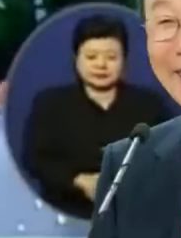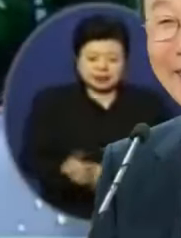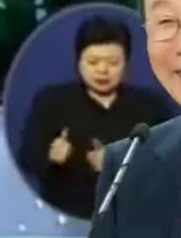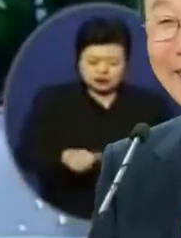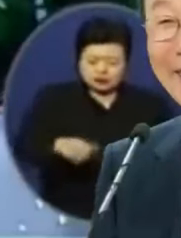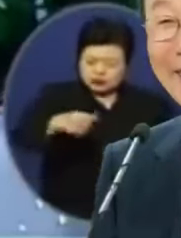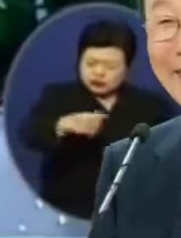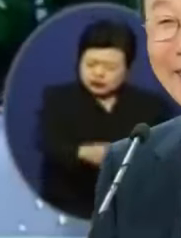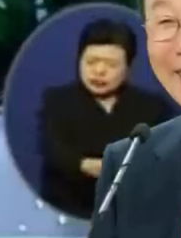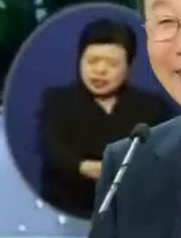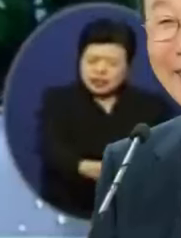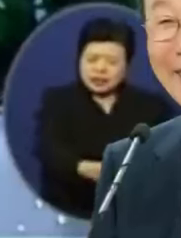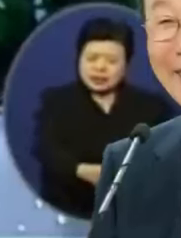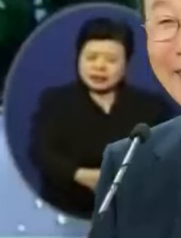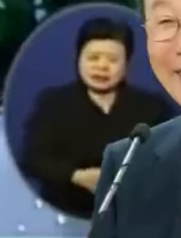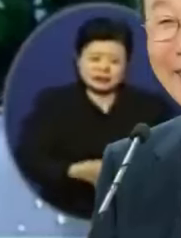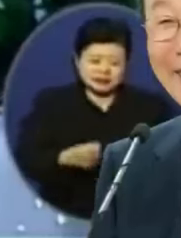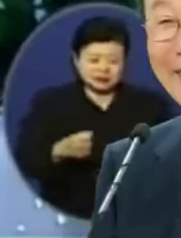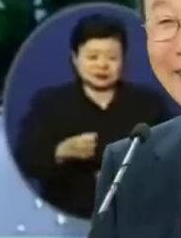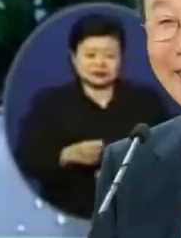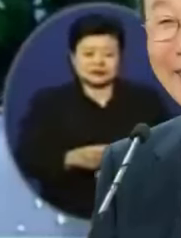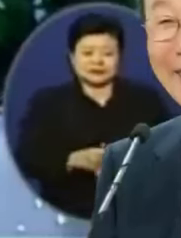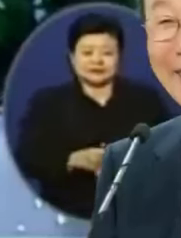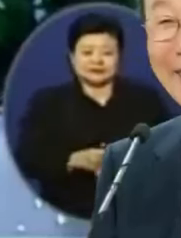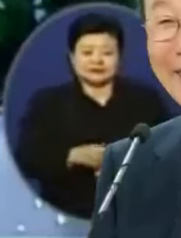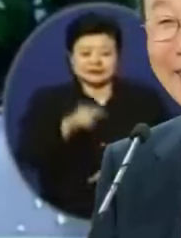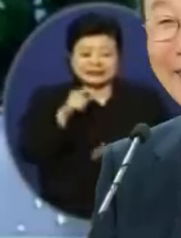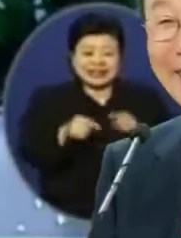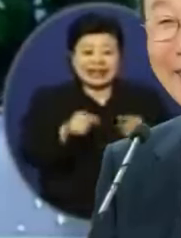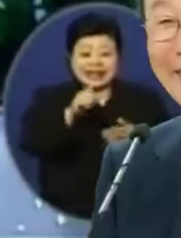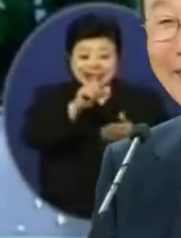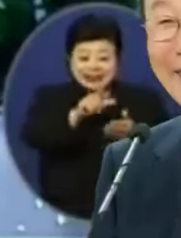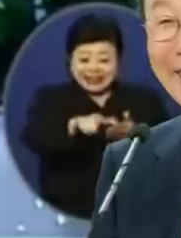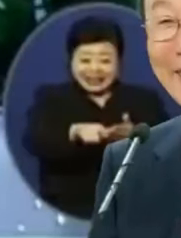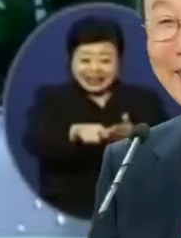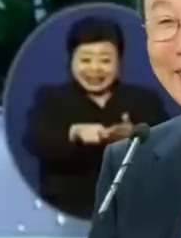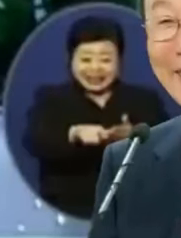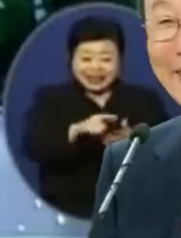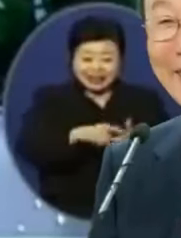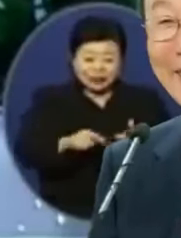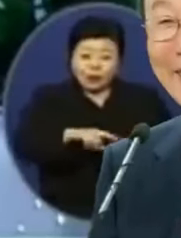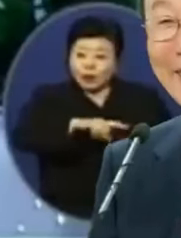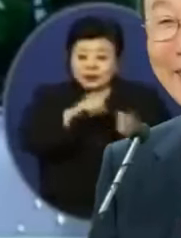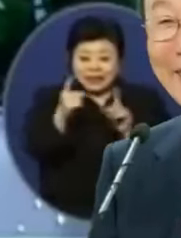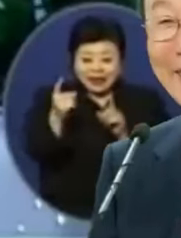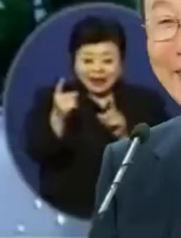죽으면 죽으리에 대한 각오를 가지고서 나가면 오히려 살아요.